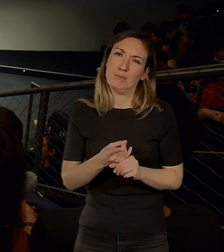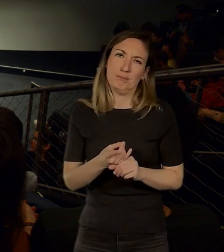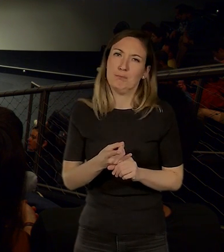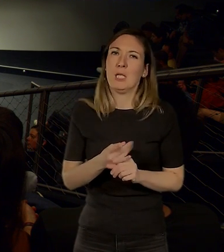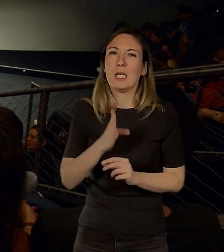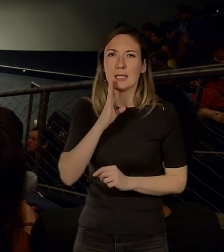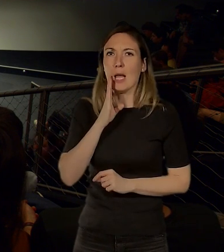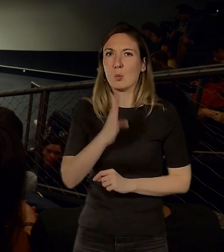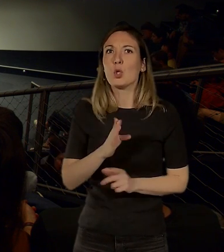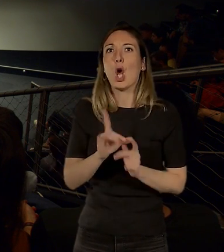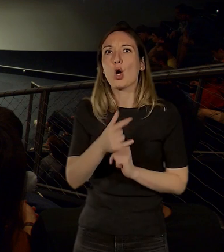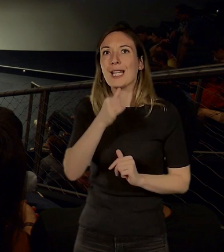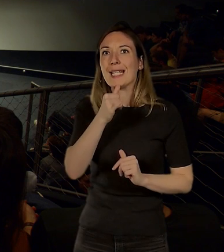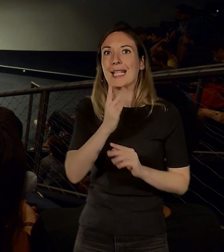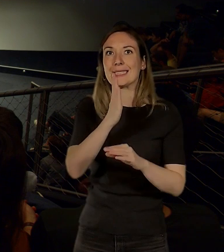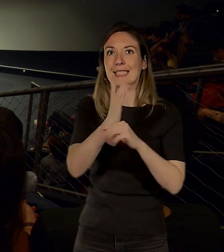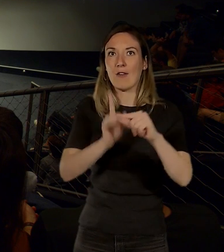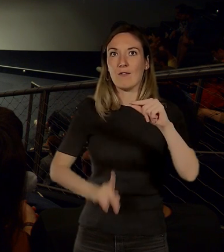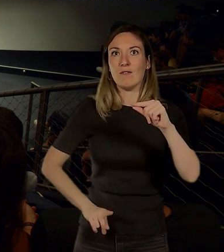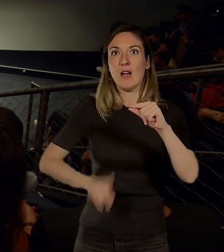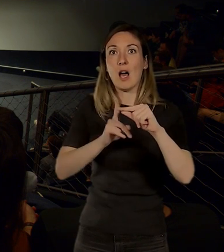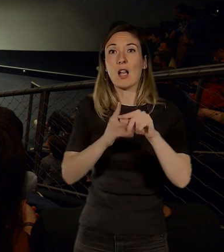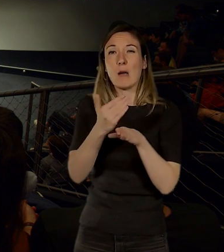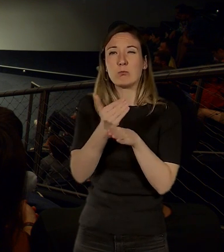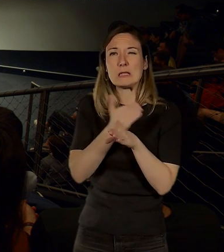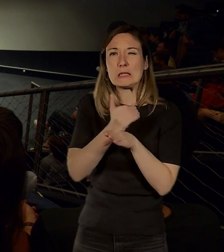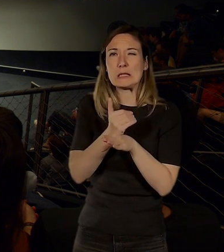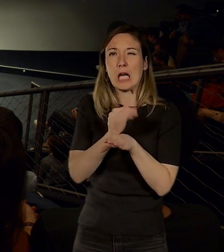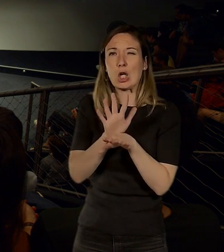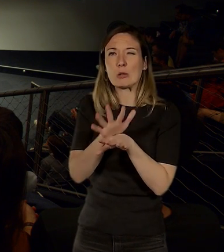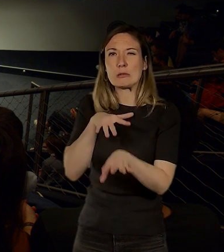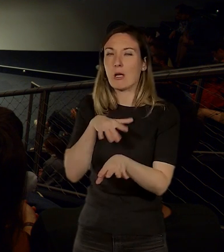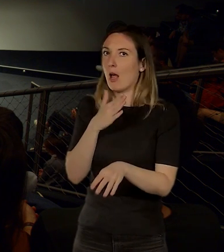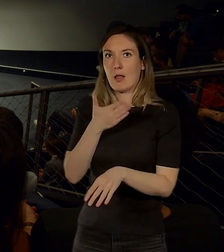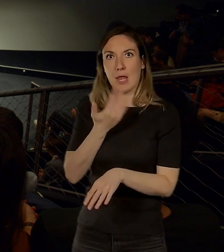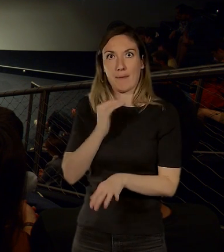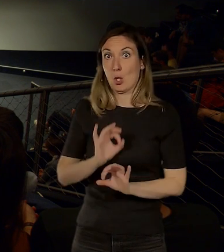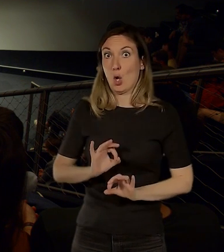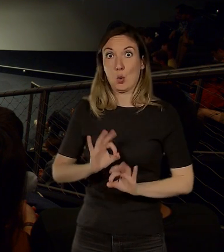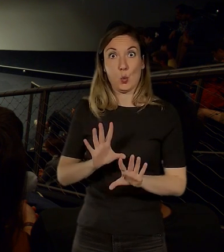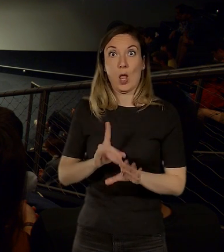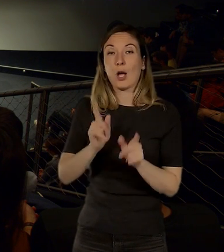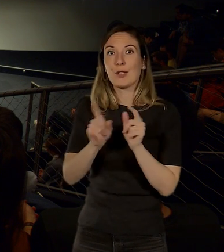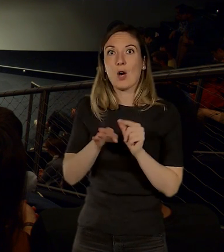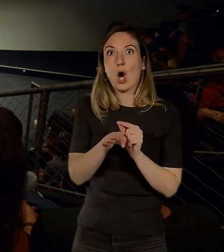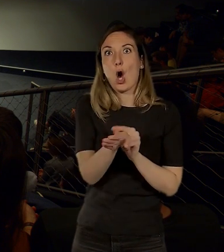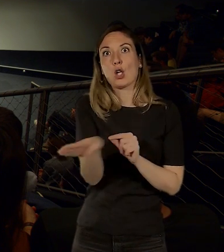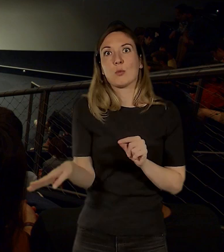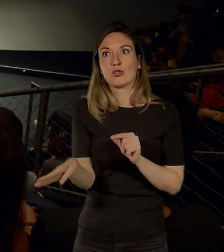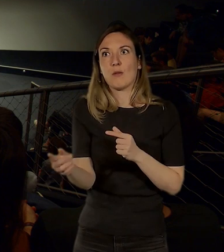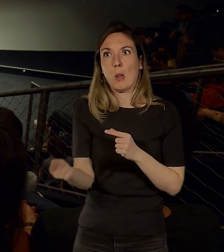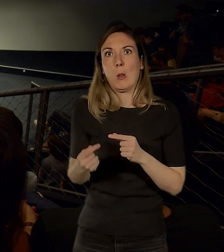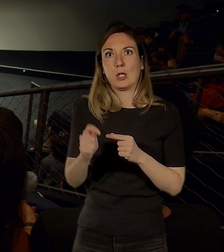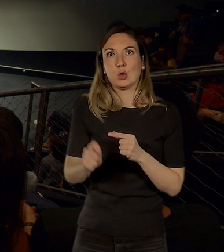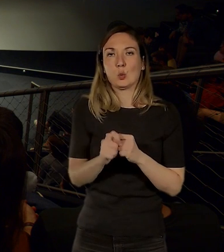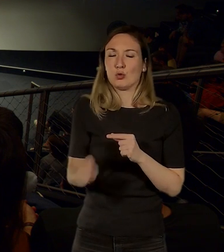tom směru z jihu na sever jsem teda zácpu nezažil nikdy a tam jako ten pruh odbočovací podle mě nikomu chybět nebude